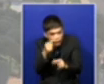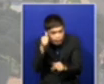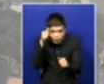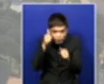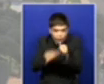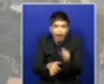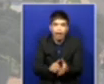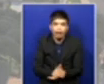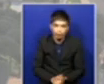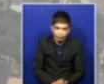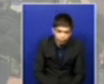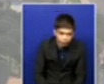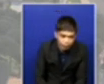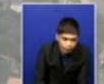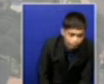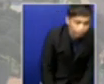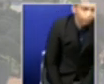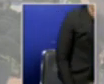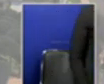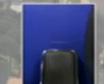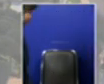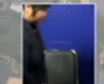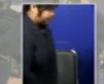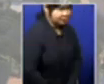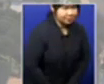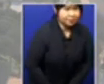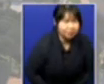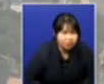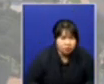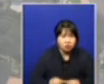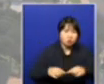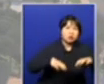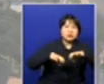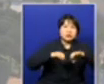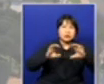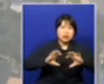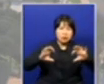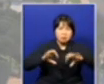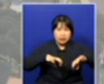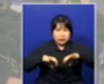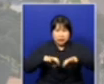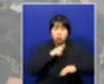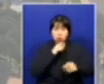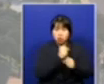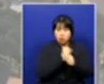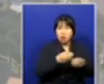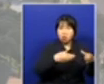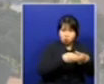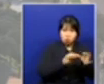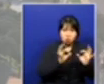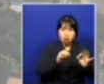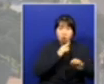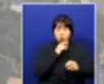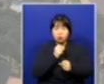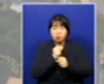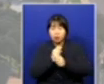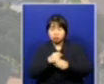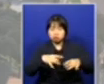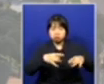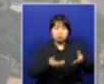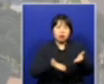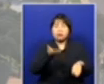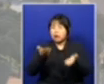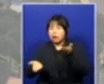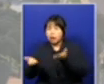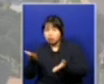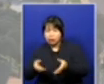ซ้ำการบริหารราชการแผ่นดินท่านทำงานเป็นทีมก็ดีไปฮะแต่ถ้าต่างคนต่างทำต่างพรรคการเมืองก็ลำบาก